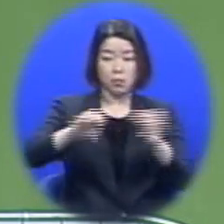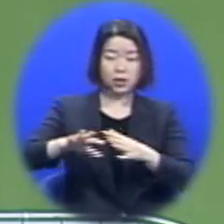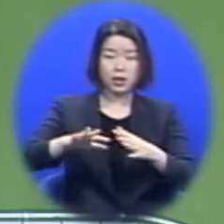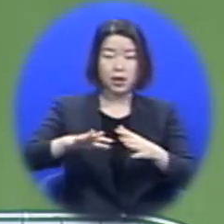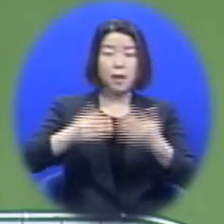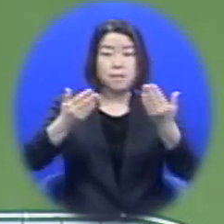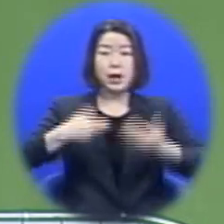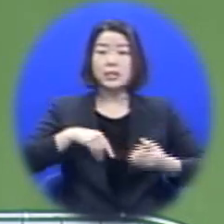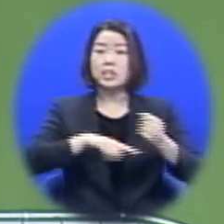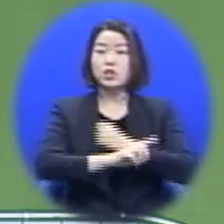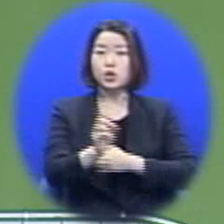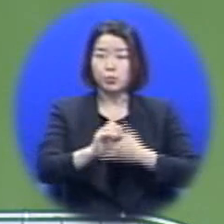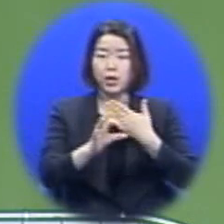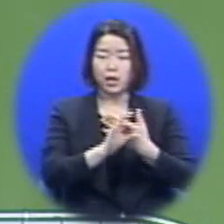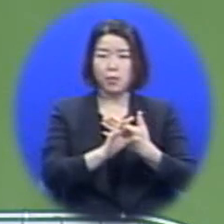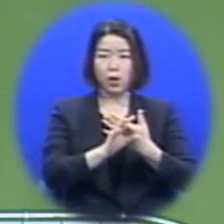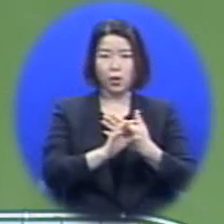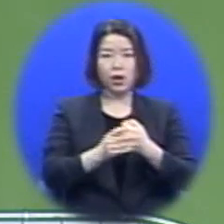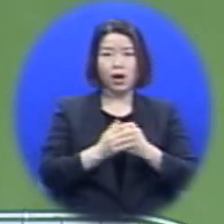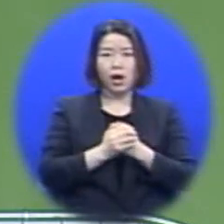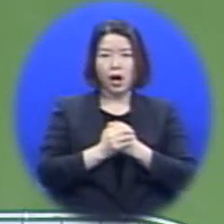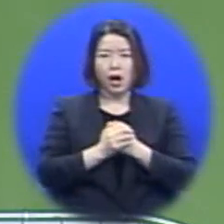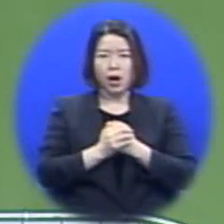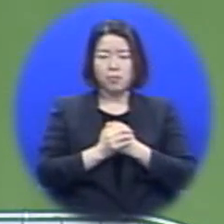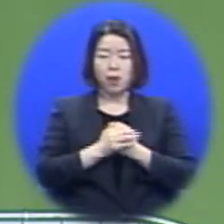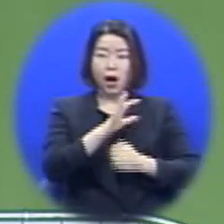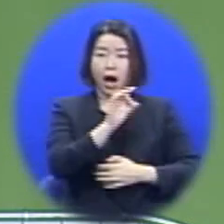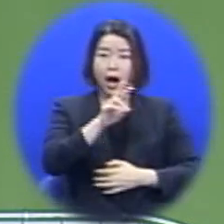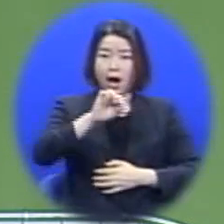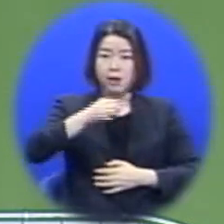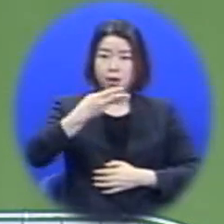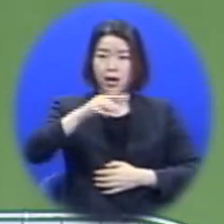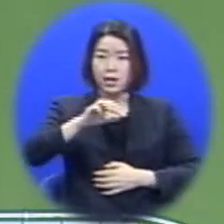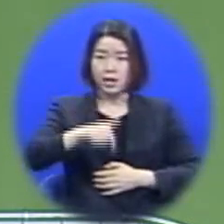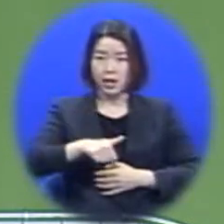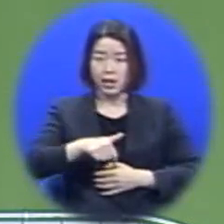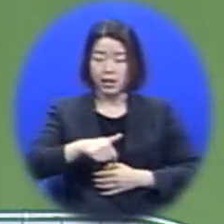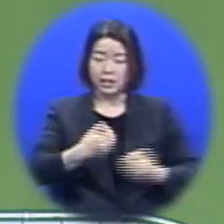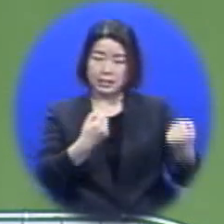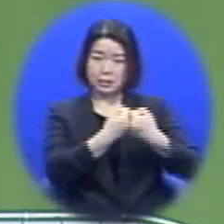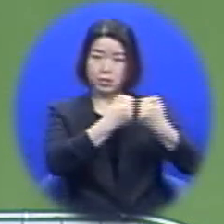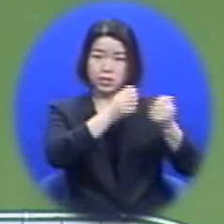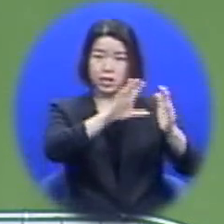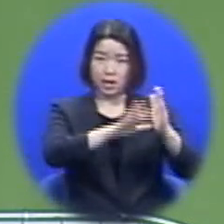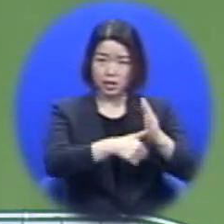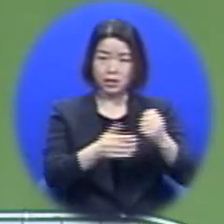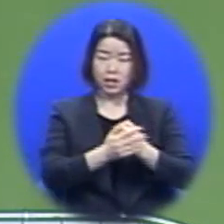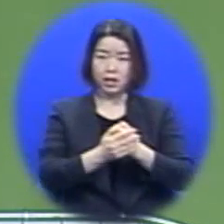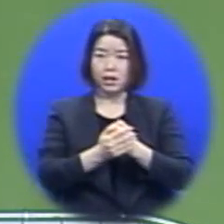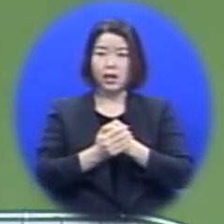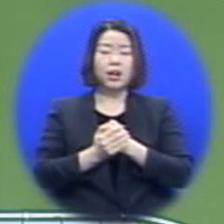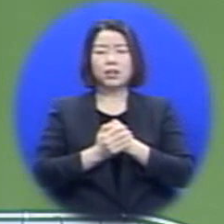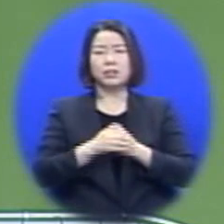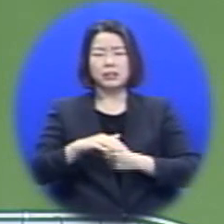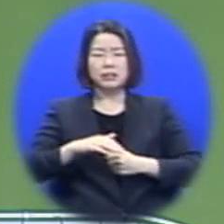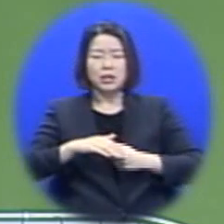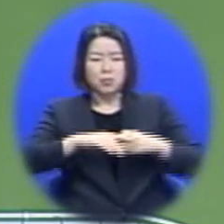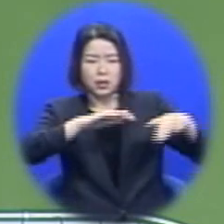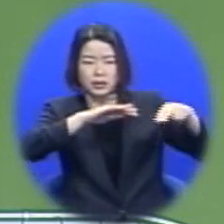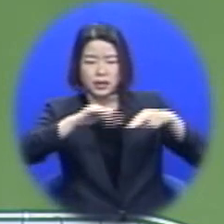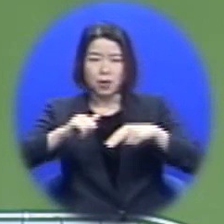때 제사장인 사무엘이 오기 전에 자기가 제사를 마음이 급해서 자기가 제사 드린